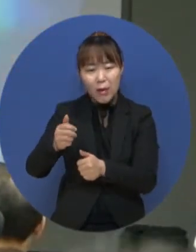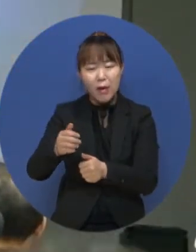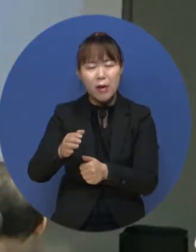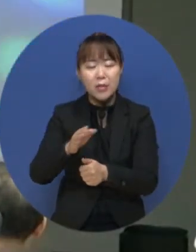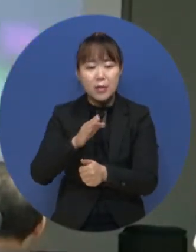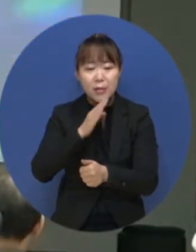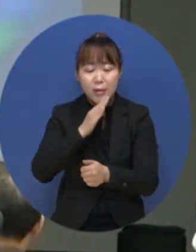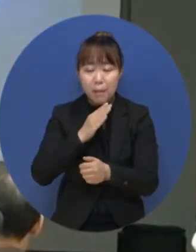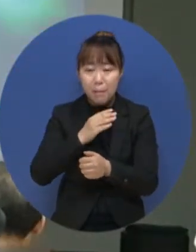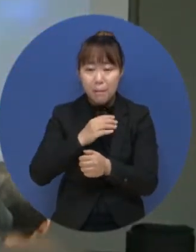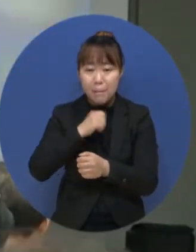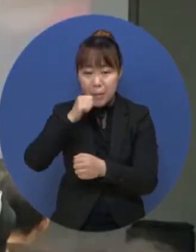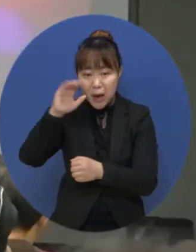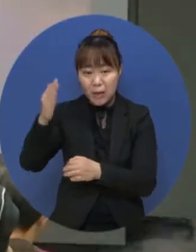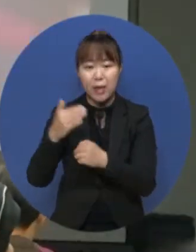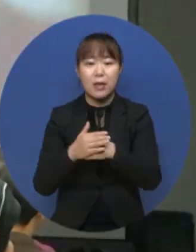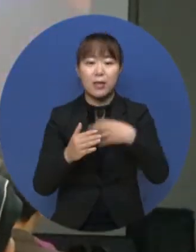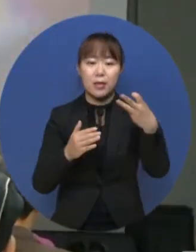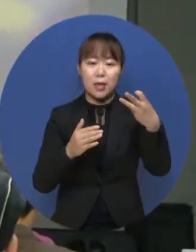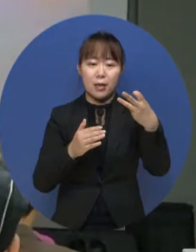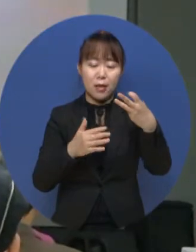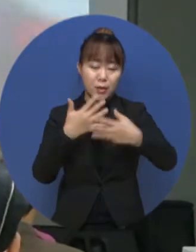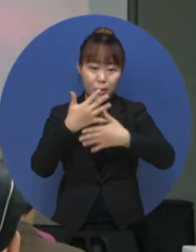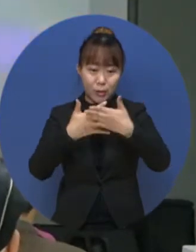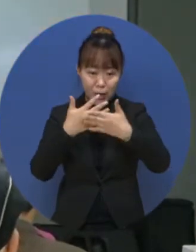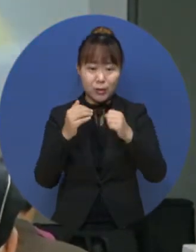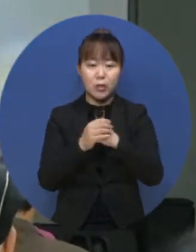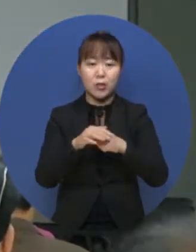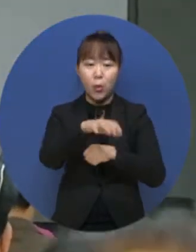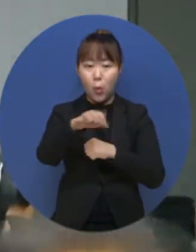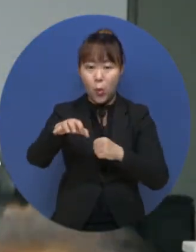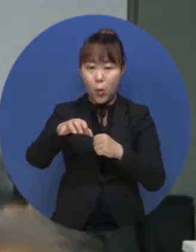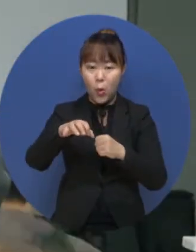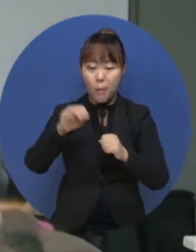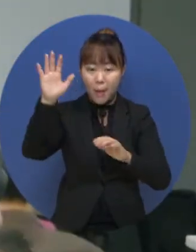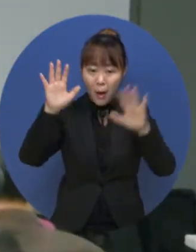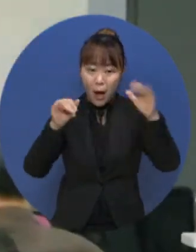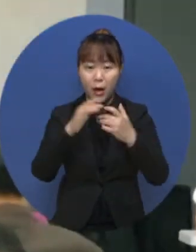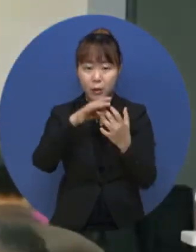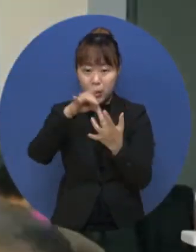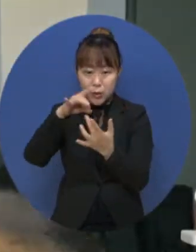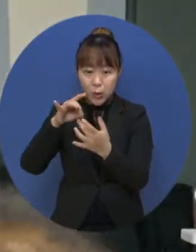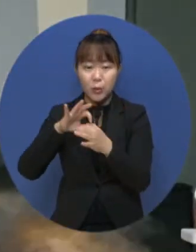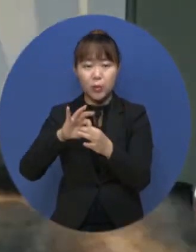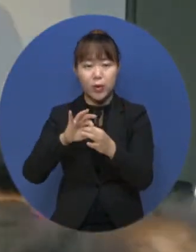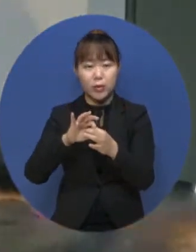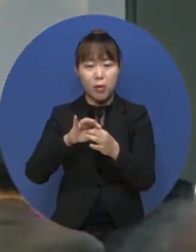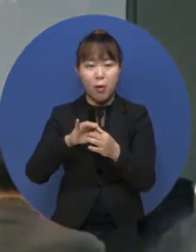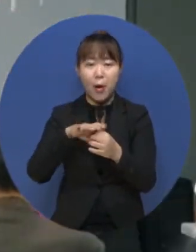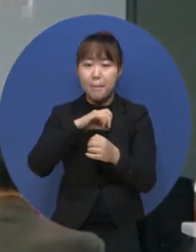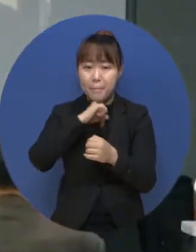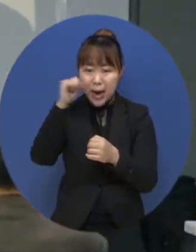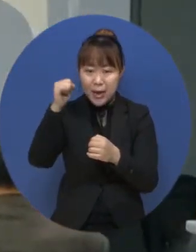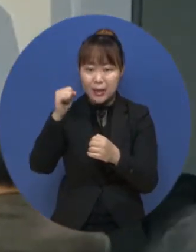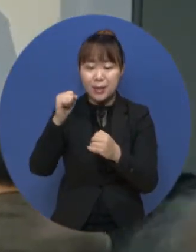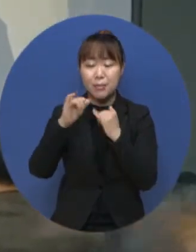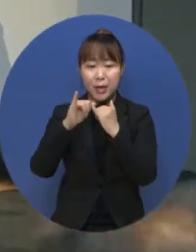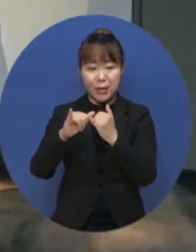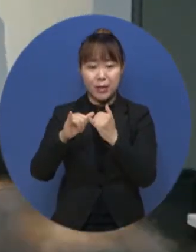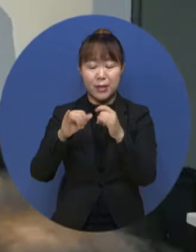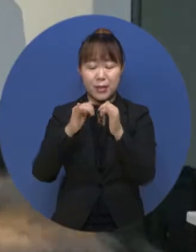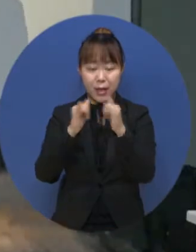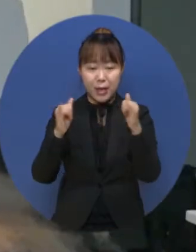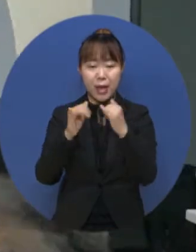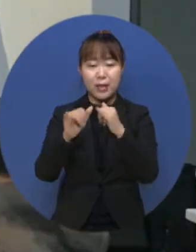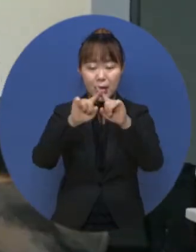통과한 13개 작품들은 현장 투표를 통해 선정된 수상자들에게